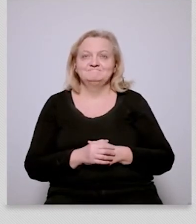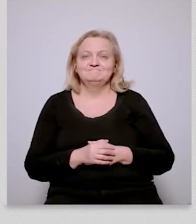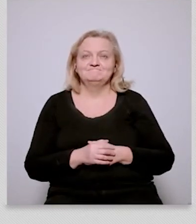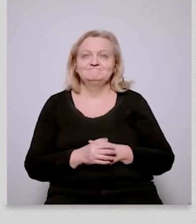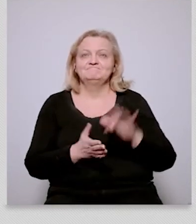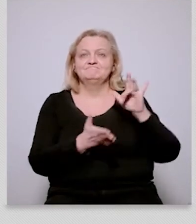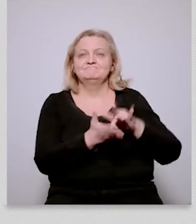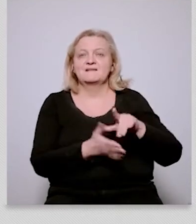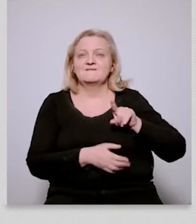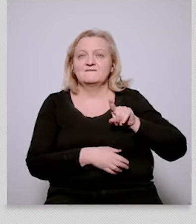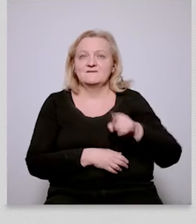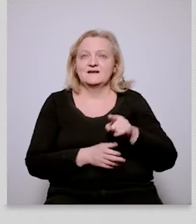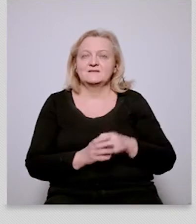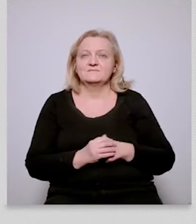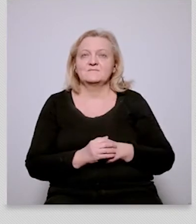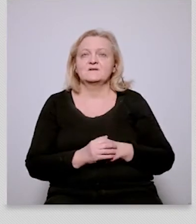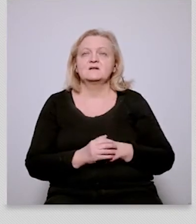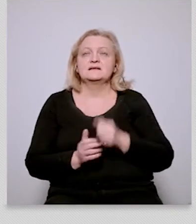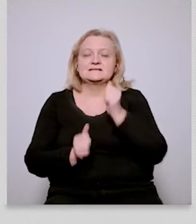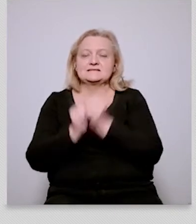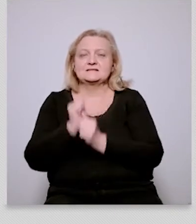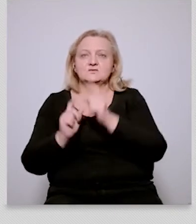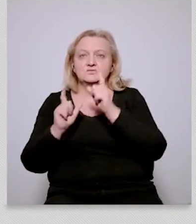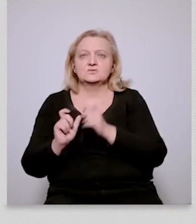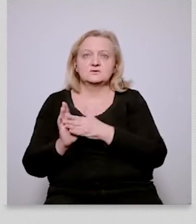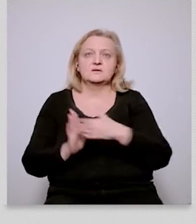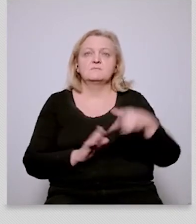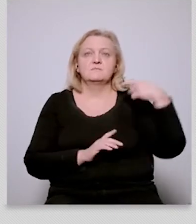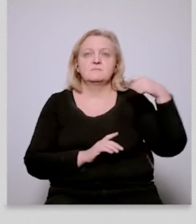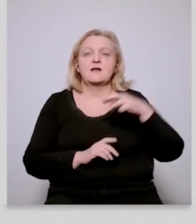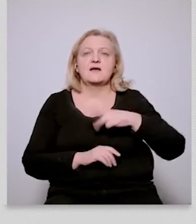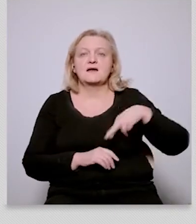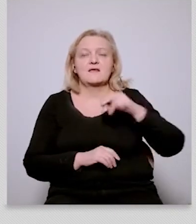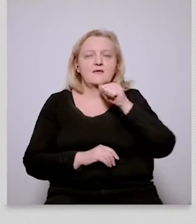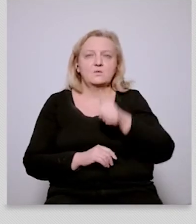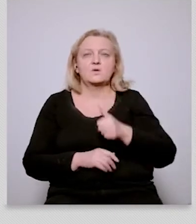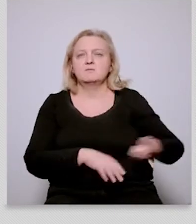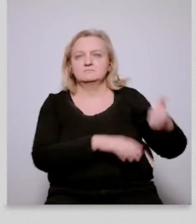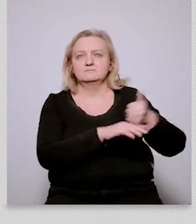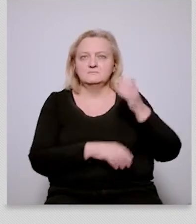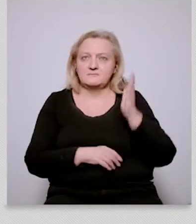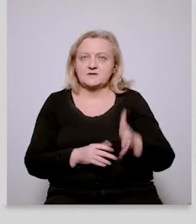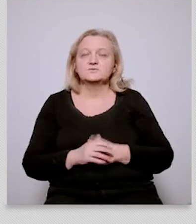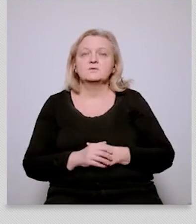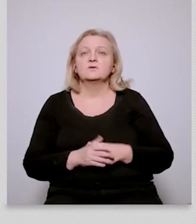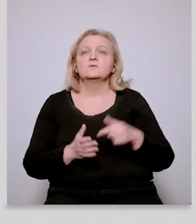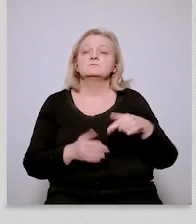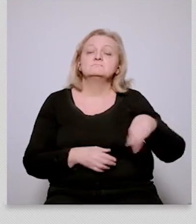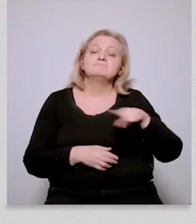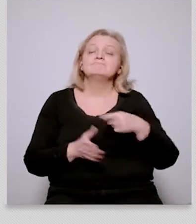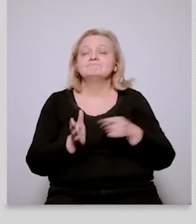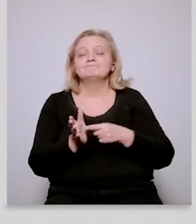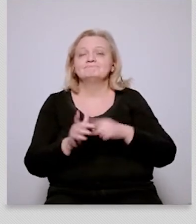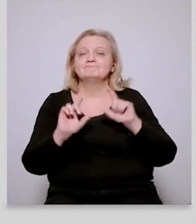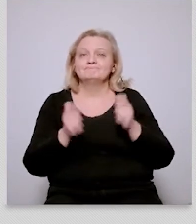Francja od stycznia będzie sprawować prezydencję w Radzie Europejskiej i jest takie oczekiwanie